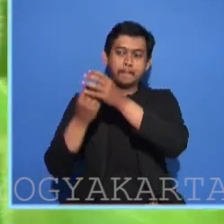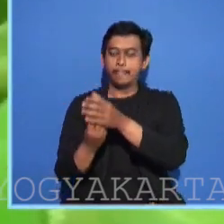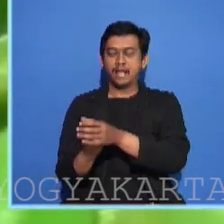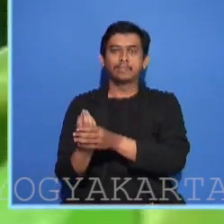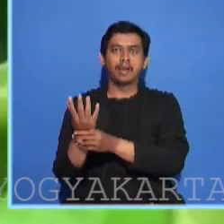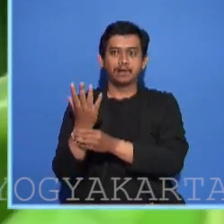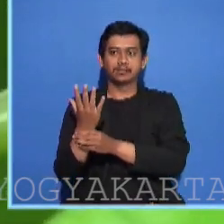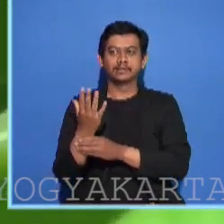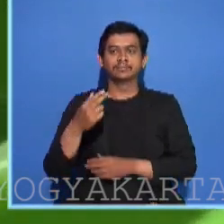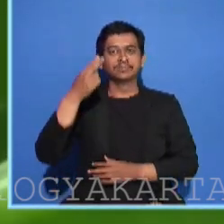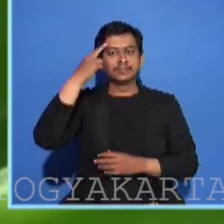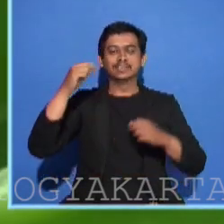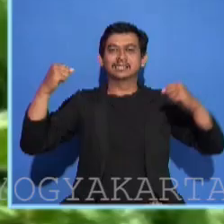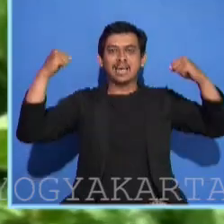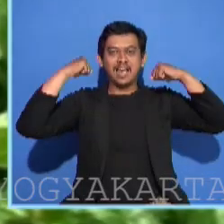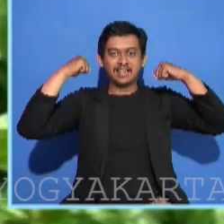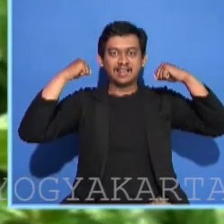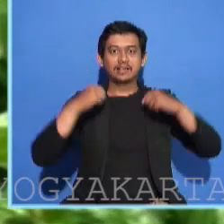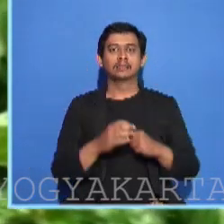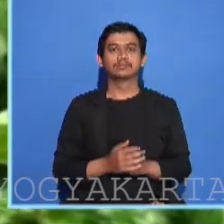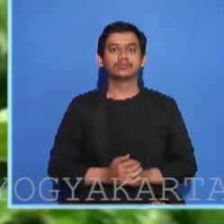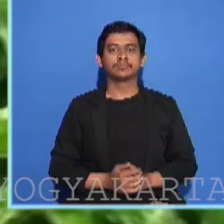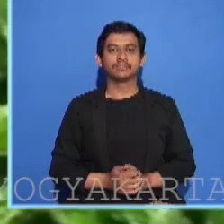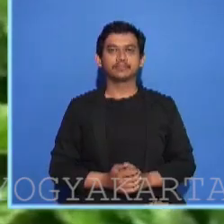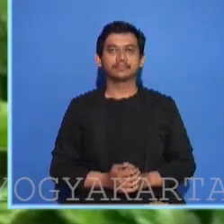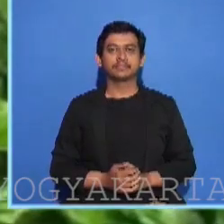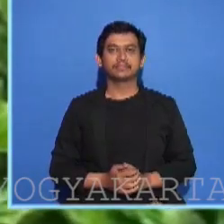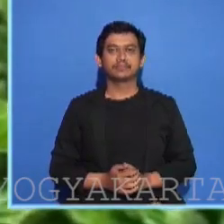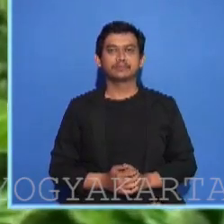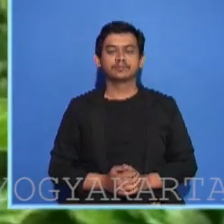multi kasarasan makaton Adi Nugroho